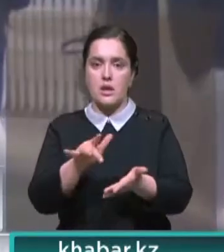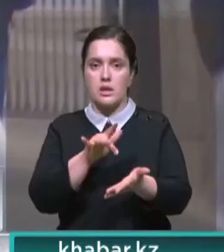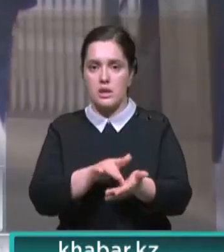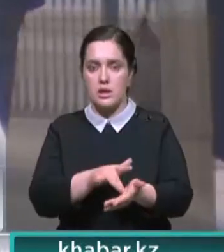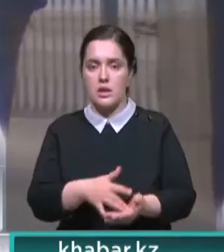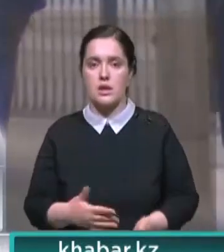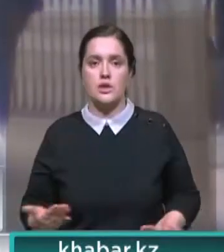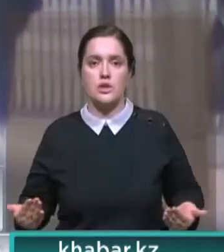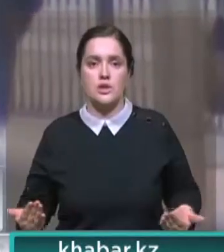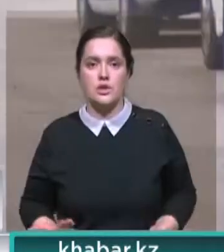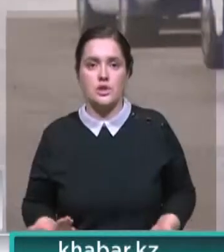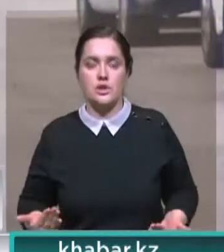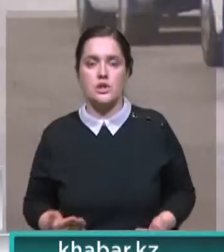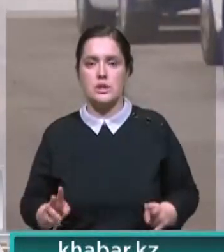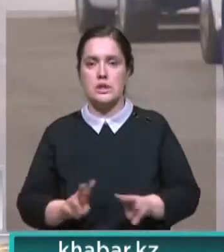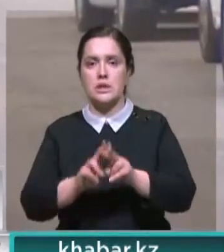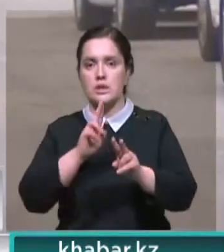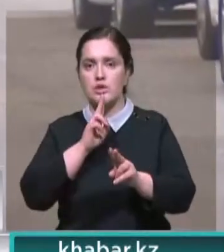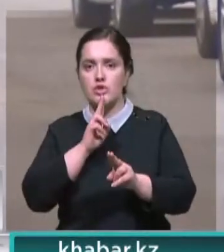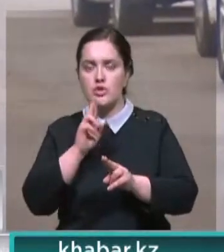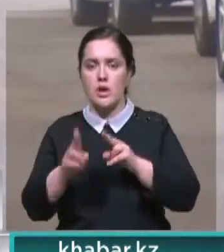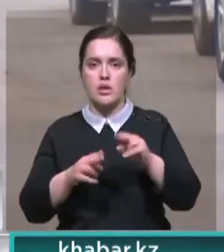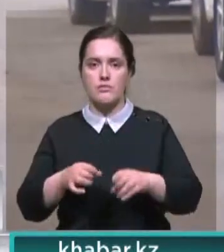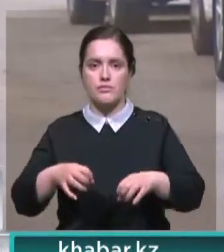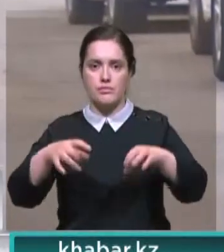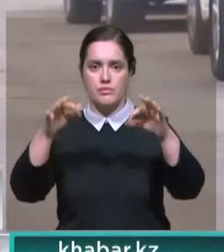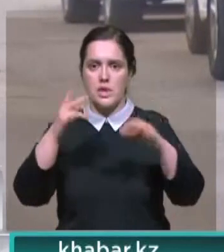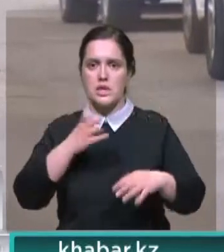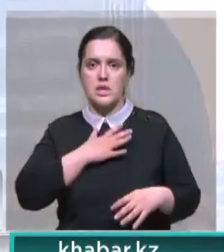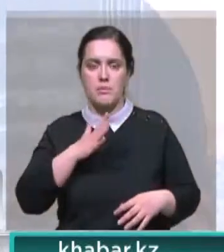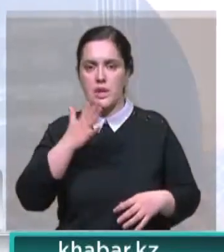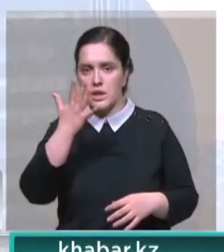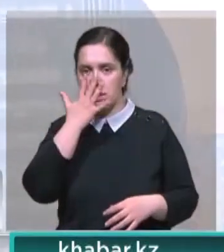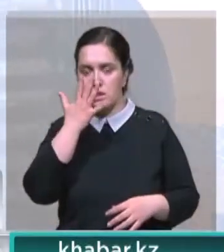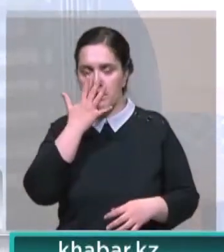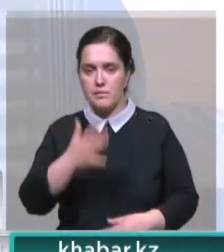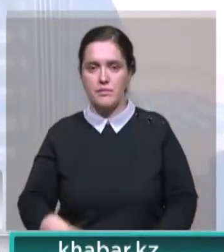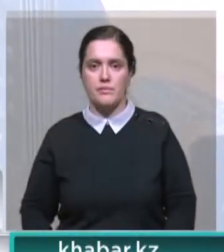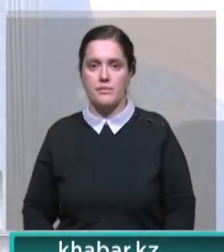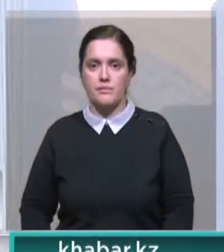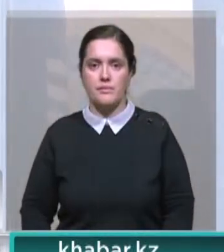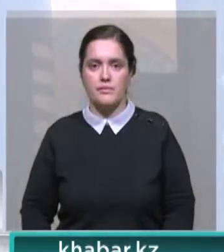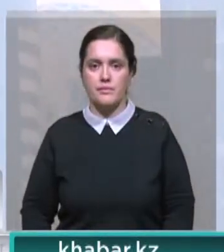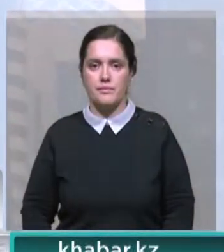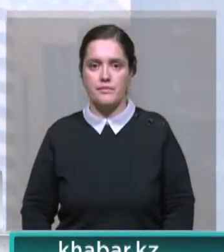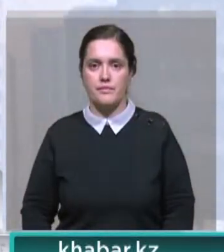Левобережья и на окраине города. Жители столицы жаловались на задымление и неприятный запах